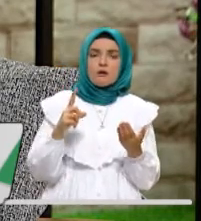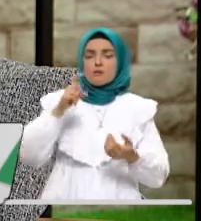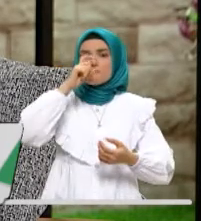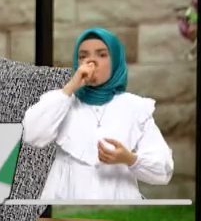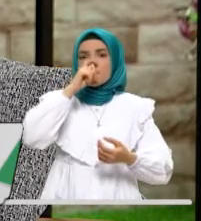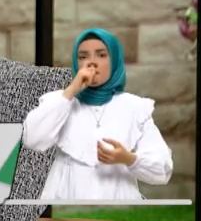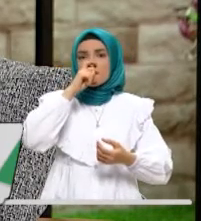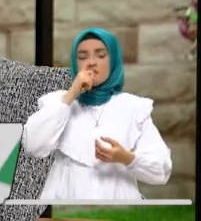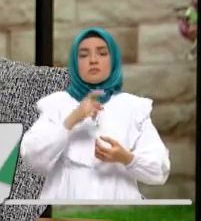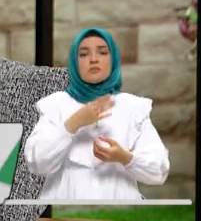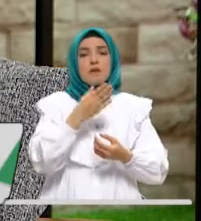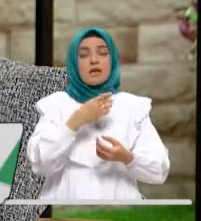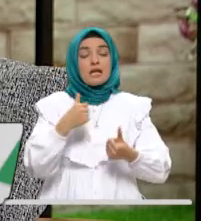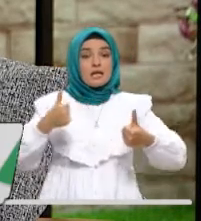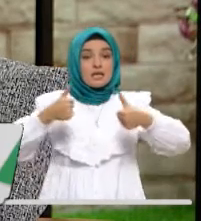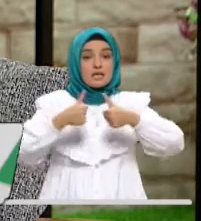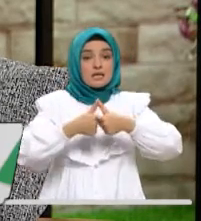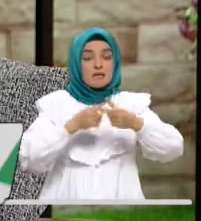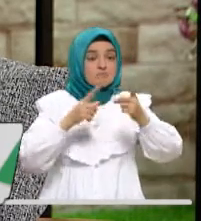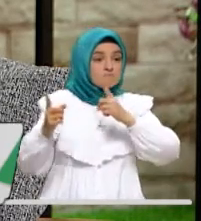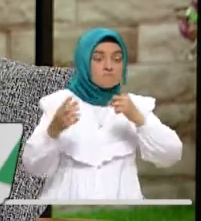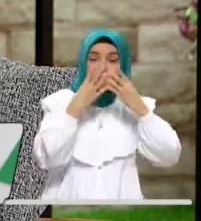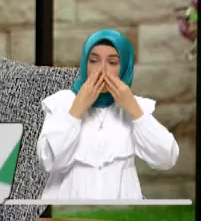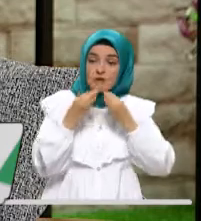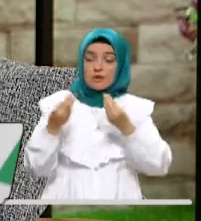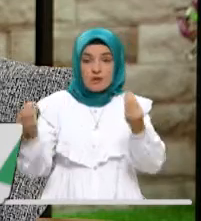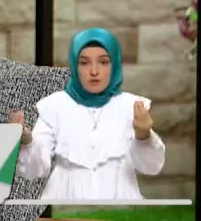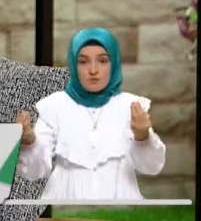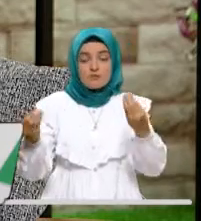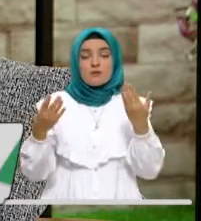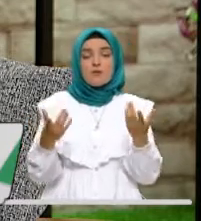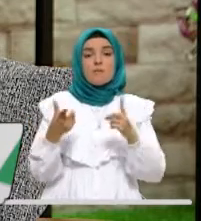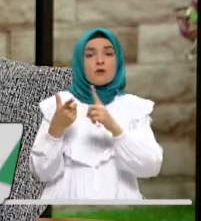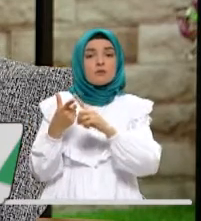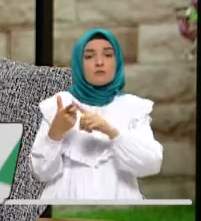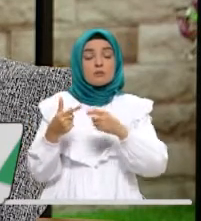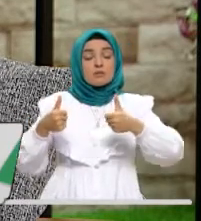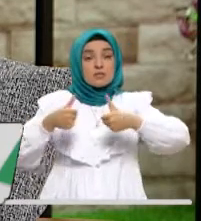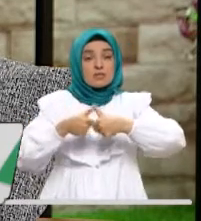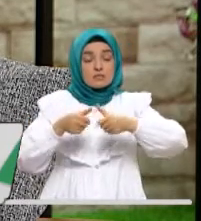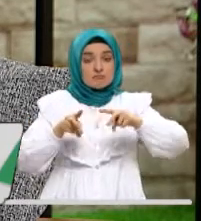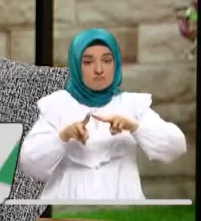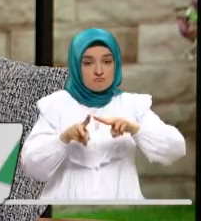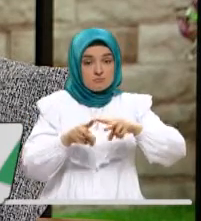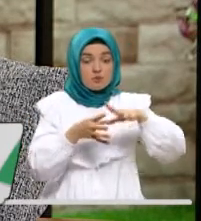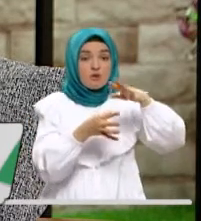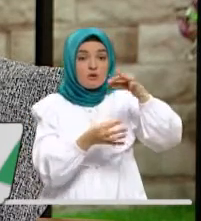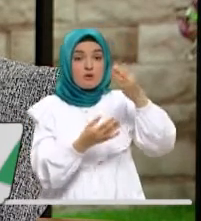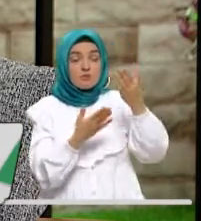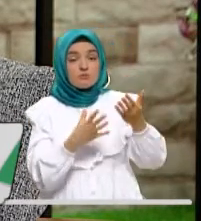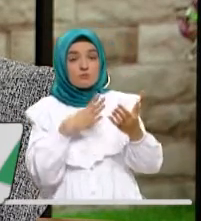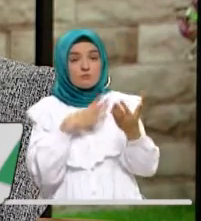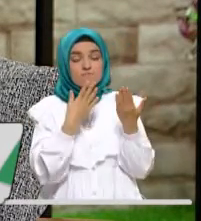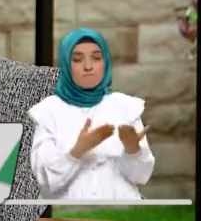birbirlerine hediyeler gönderir. Yani bugün de olur, hala olur değil mi? Kesinlikle öyle. Ama mesela 2. Murat'ın eşi Mara Hatun var. Fatih Sultan Mehmet'in üvey